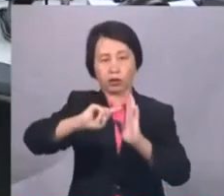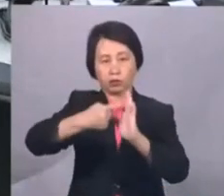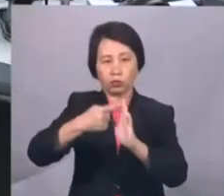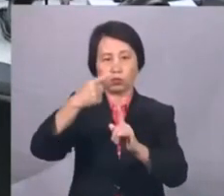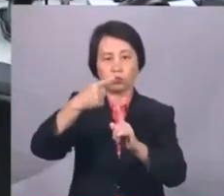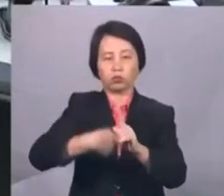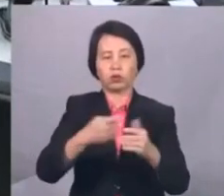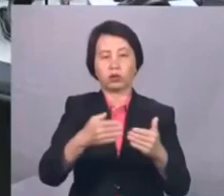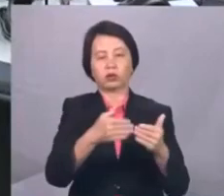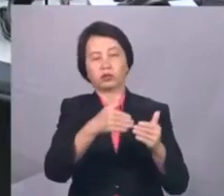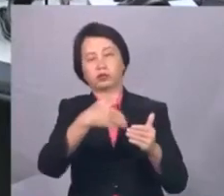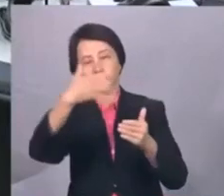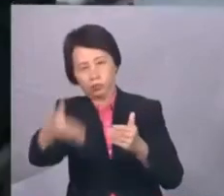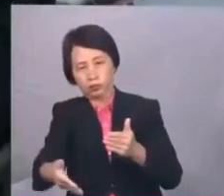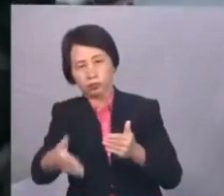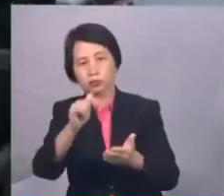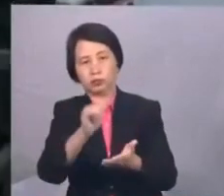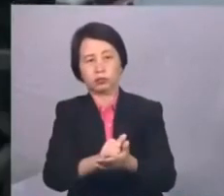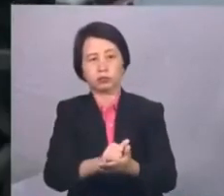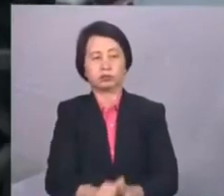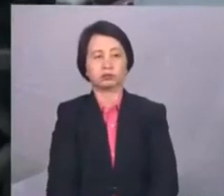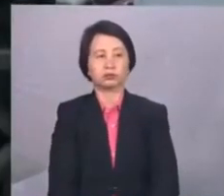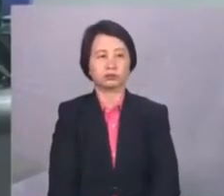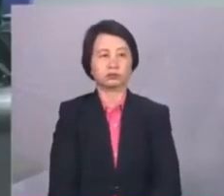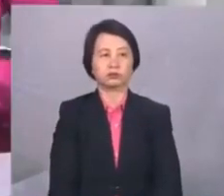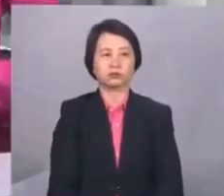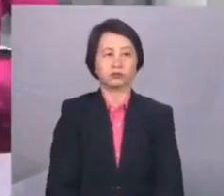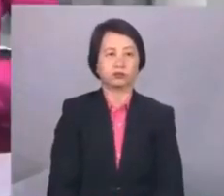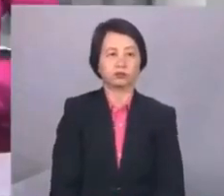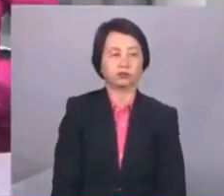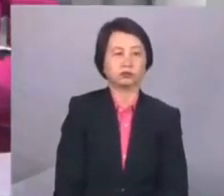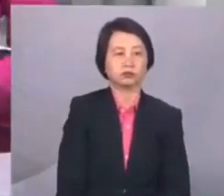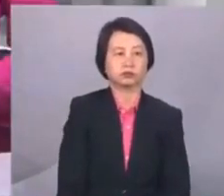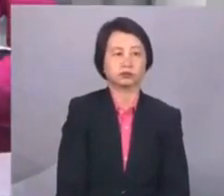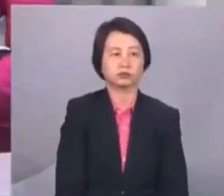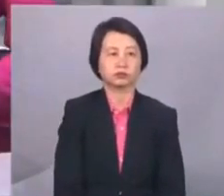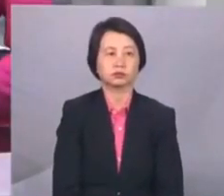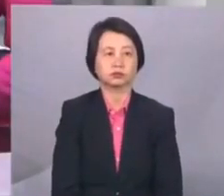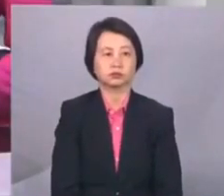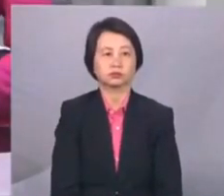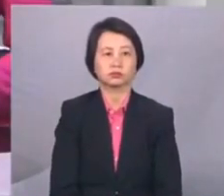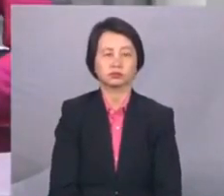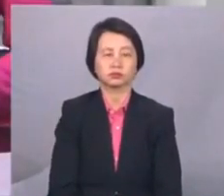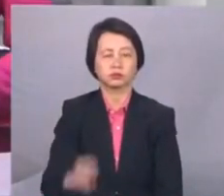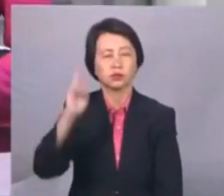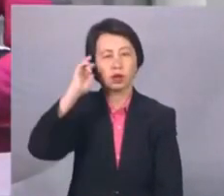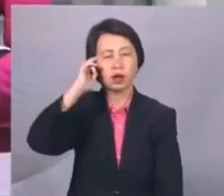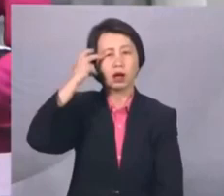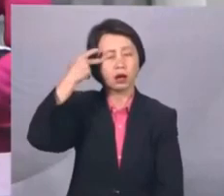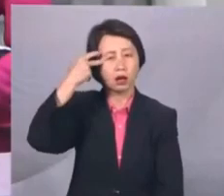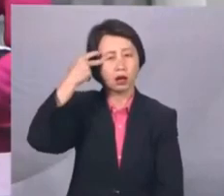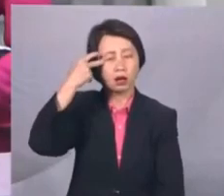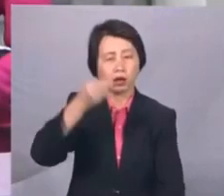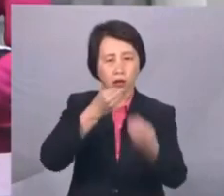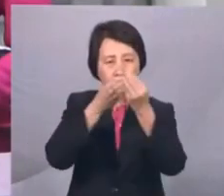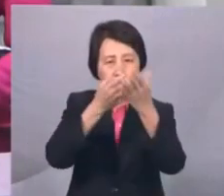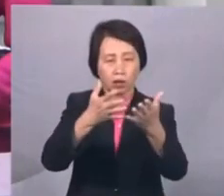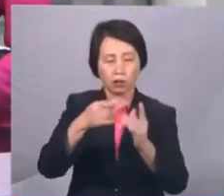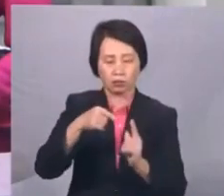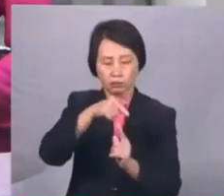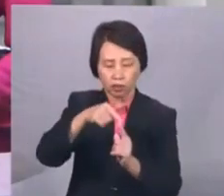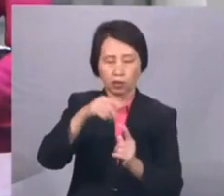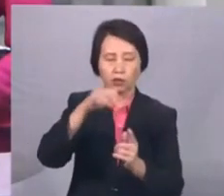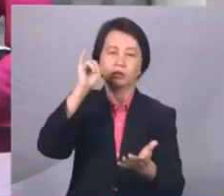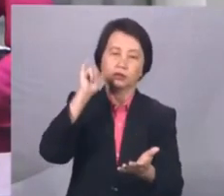bermula bulan berikutnya hai hai eh salah faham terhadap maklumat dan